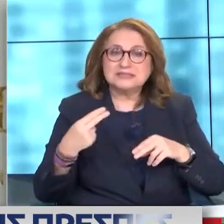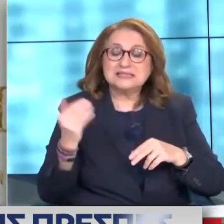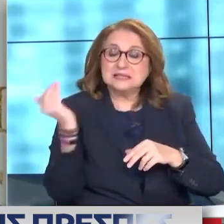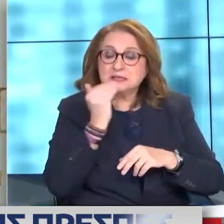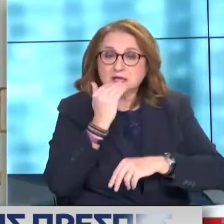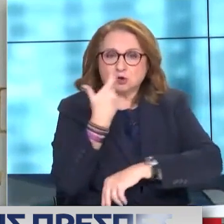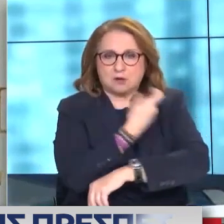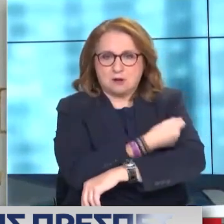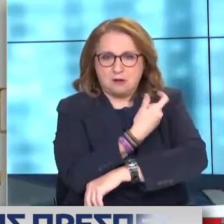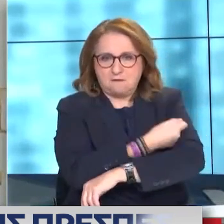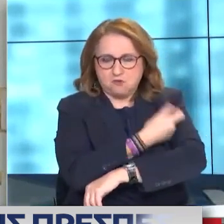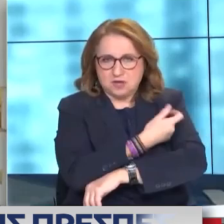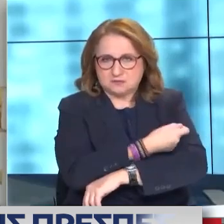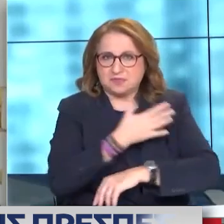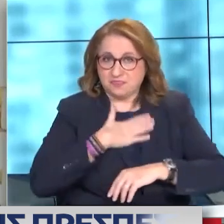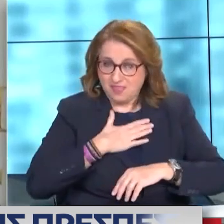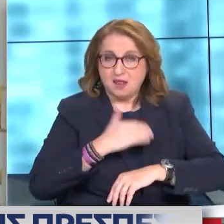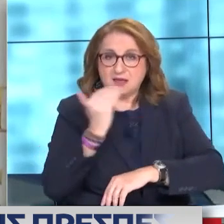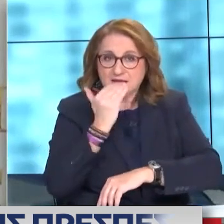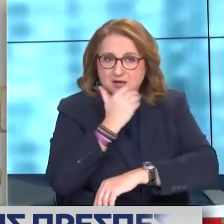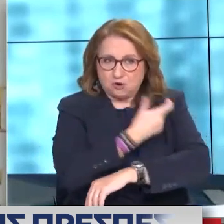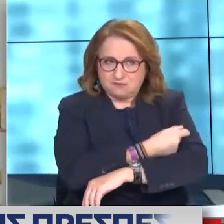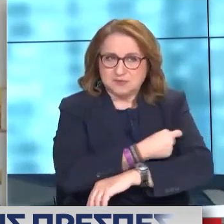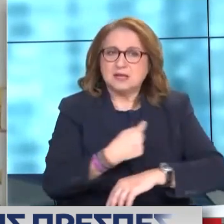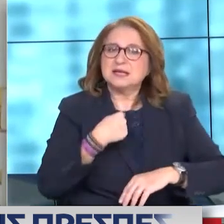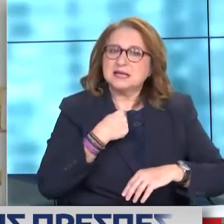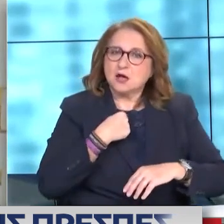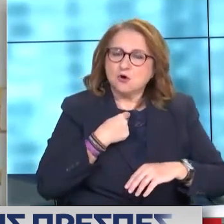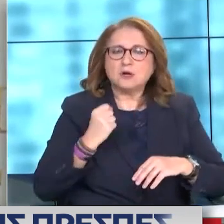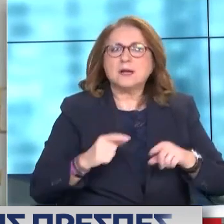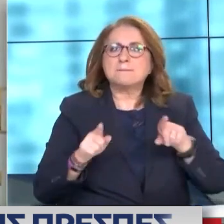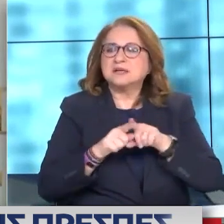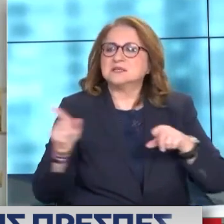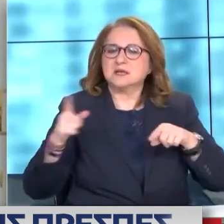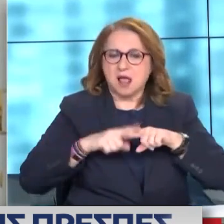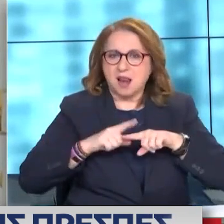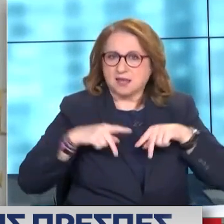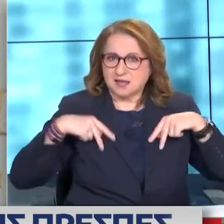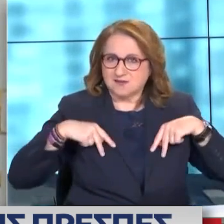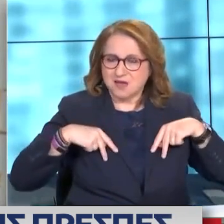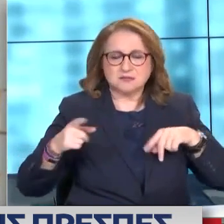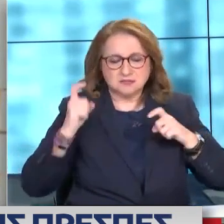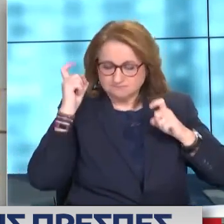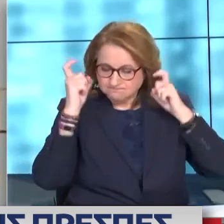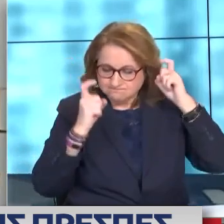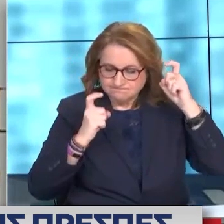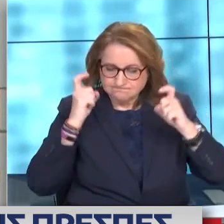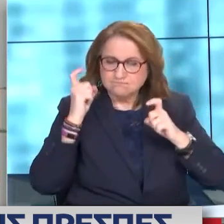η κυβέρνησή του έχει πρόθεση μέσα σε 6 μήνες να λύσει με διάλογο το θέμα της γλώσσας και της εθνικότητας. Και